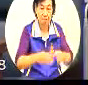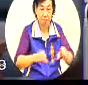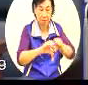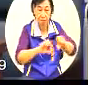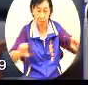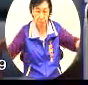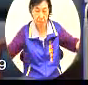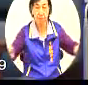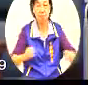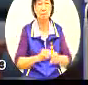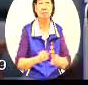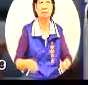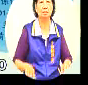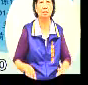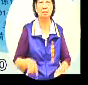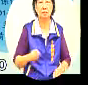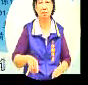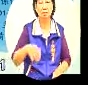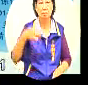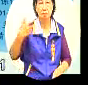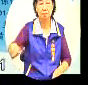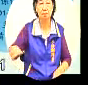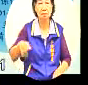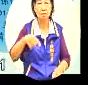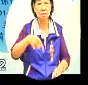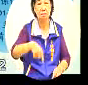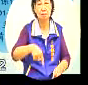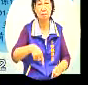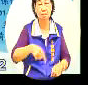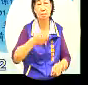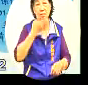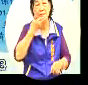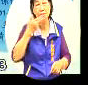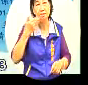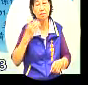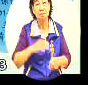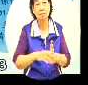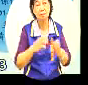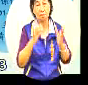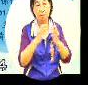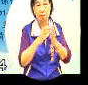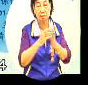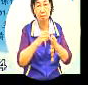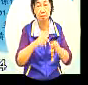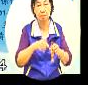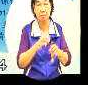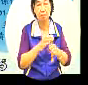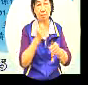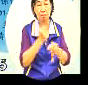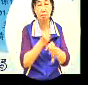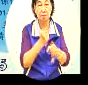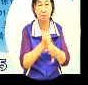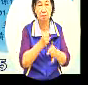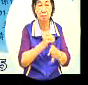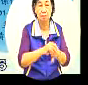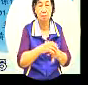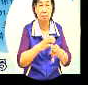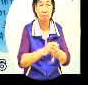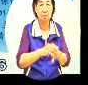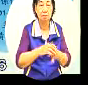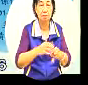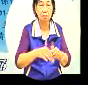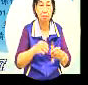水利局他们公布的，他说使用者付费，所以我们可以看到这边已完成污水用户接管的住